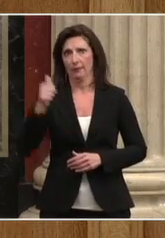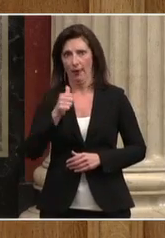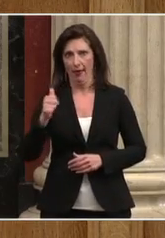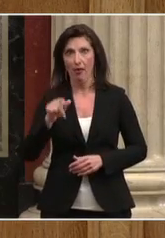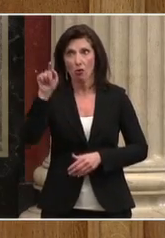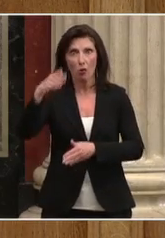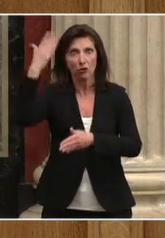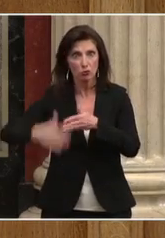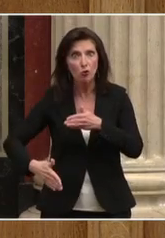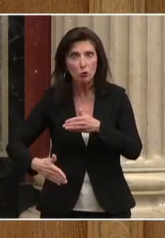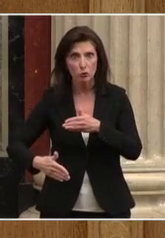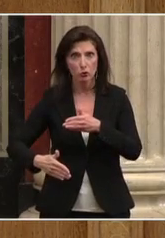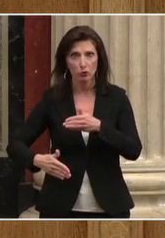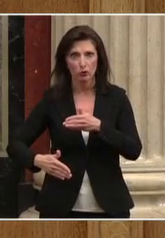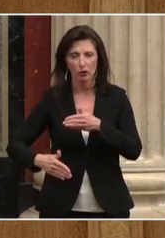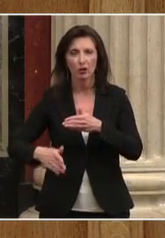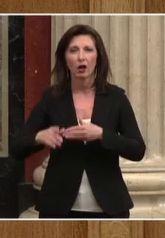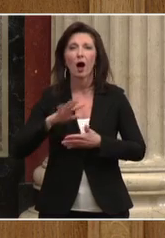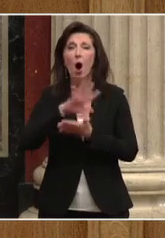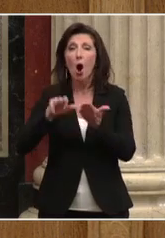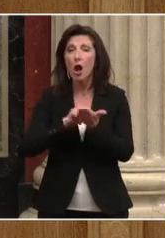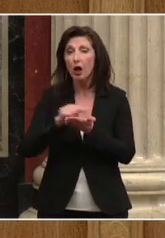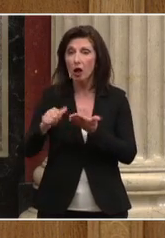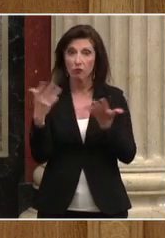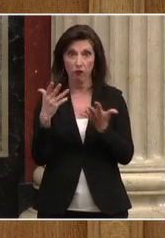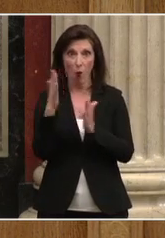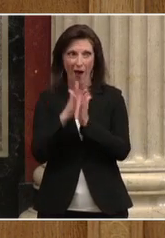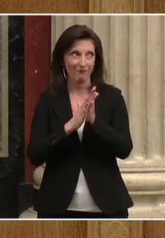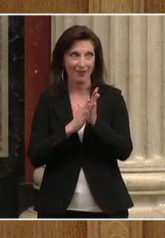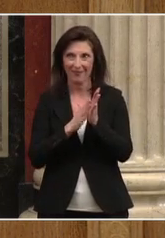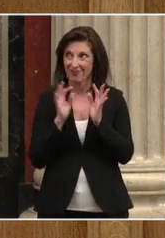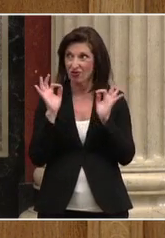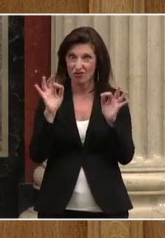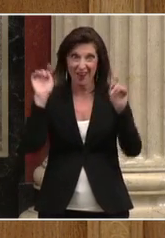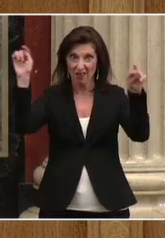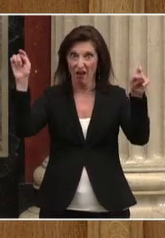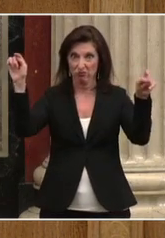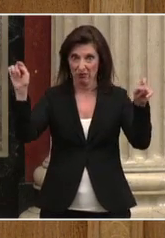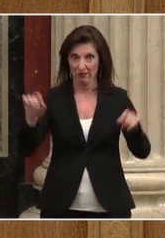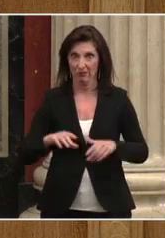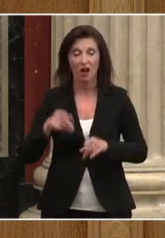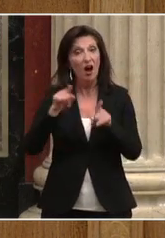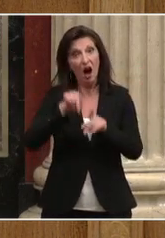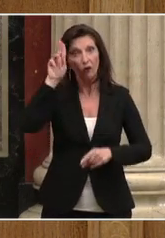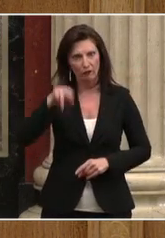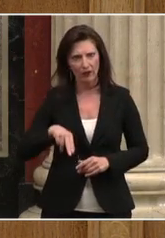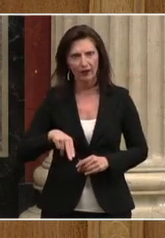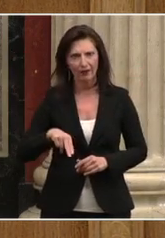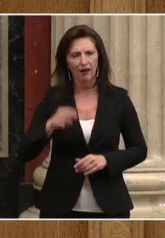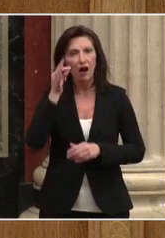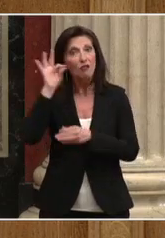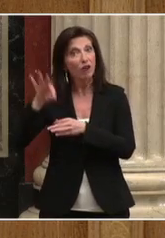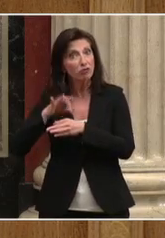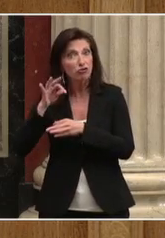geendet. Begonnen hat er hier, da draußen, auch in Wien, wo Gertrude